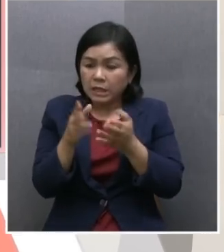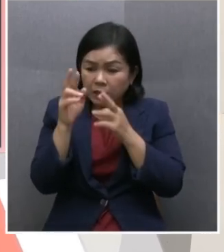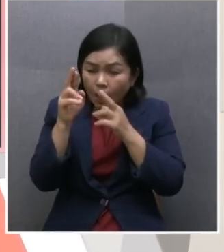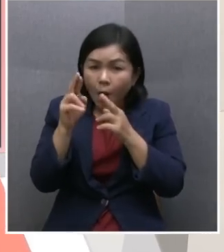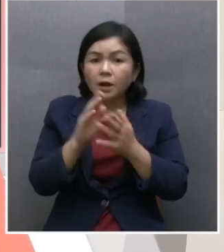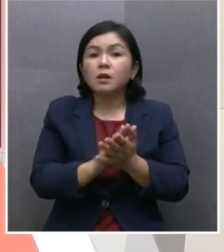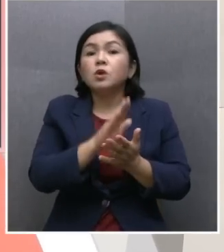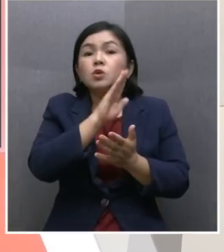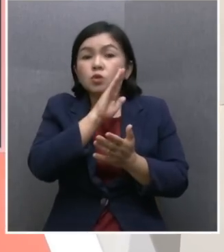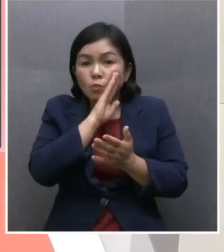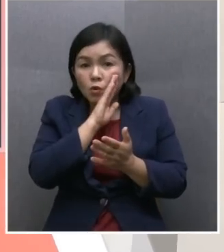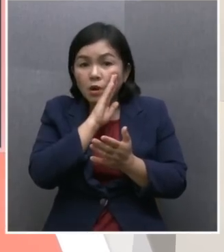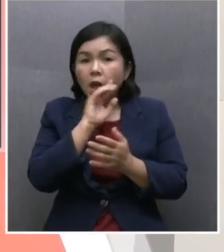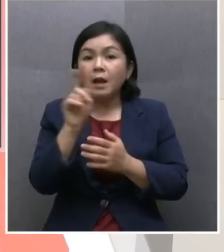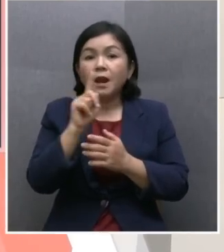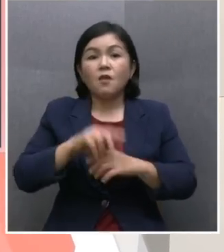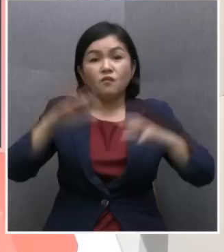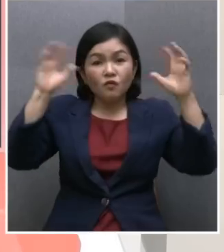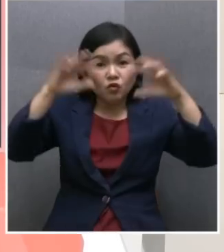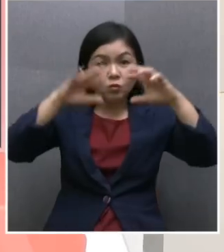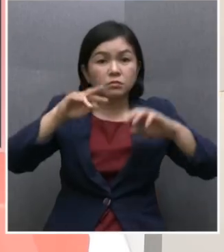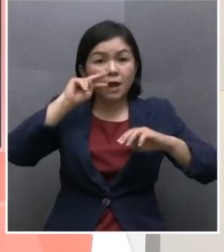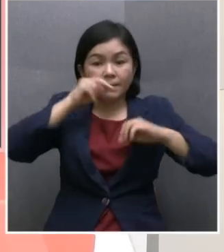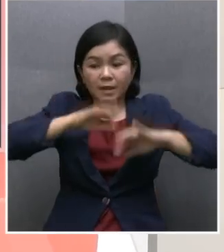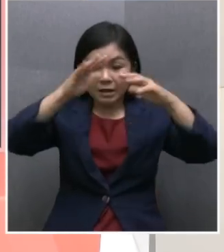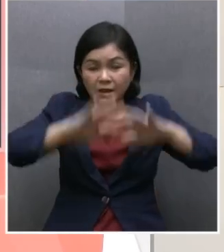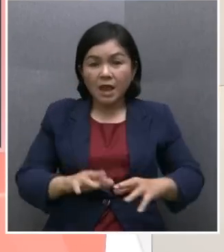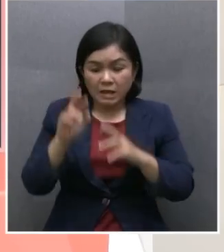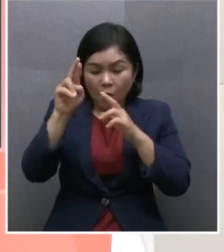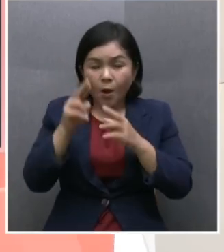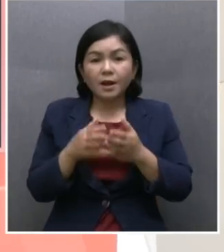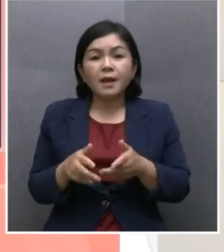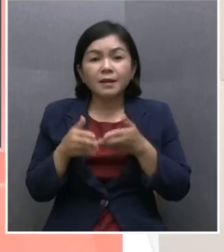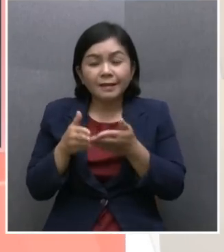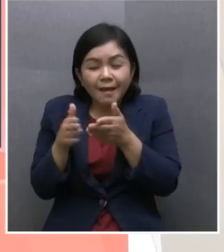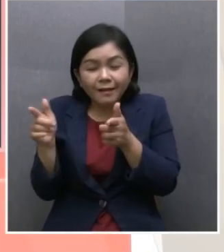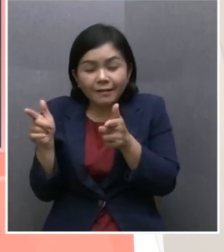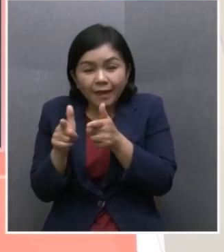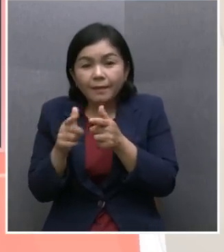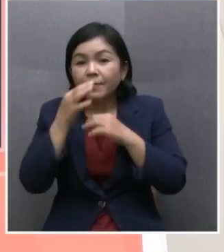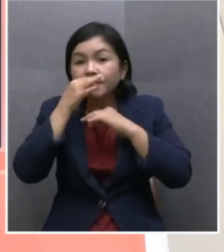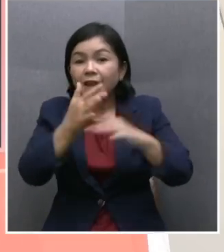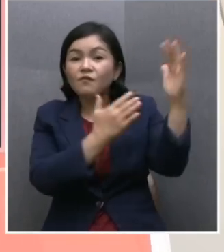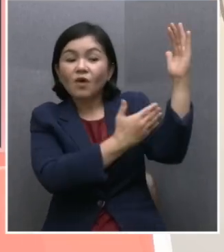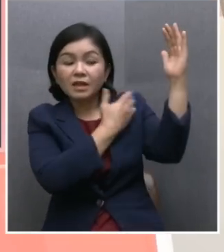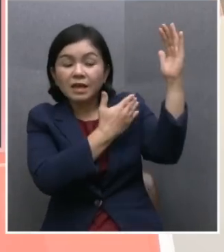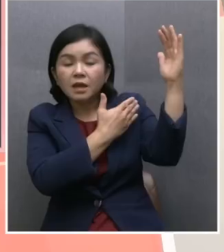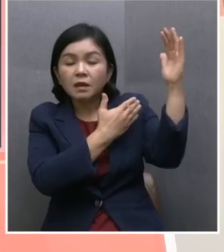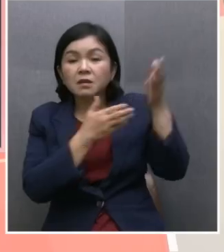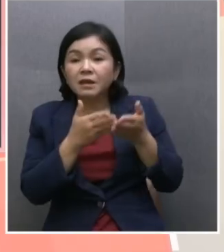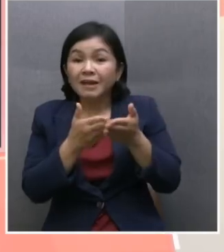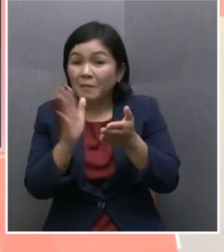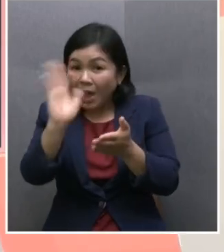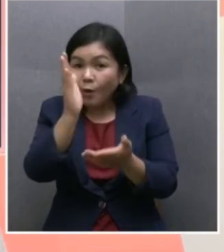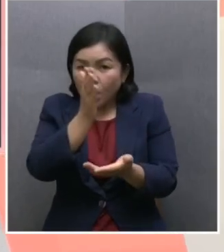หลีกเลี่ยงการเดินเรือบริเวณที่มีฝนฟ้าคะนองสำหรับเรือเล็กบริเวณทะเลอมันนั้นแนะนำว่าควรที่จะงด